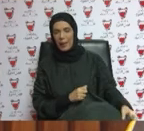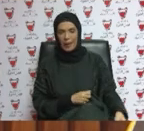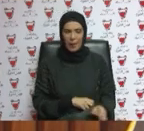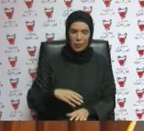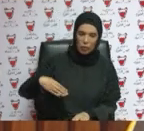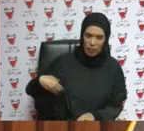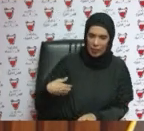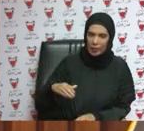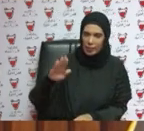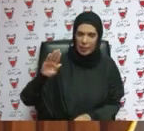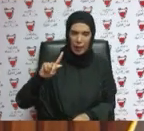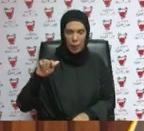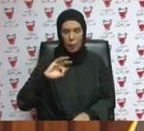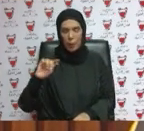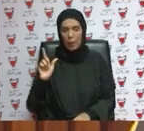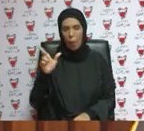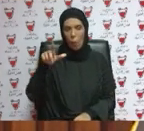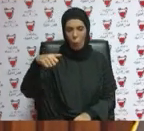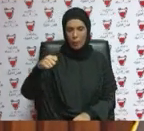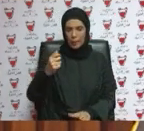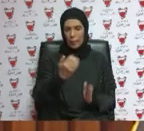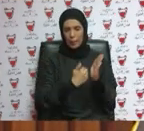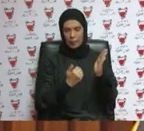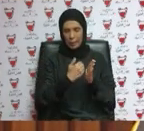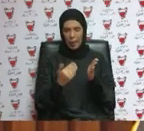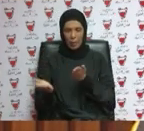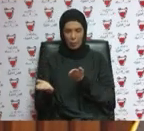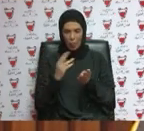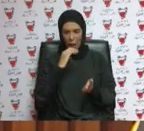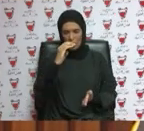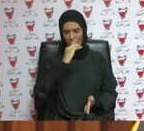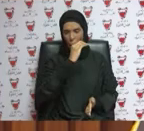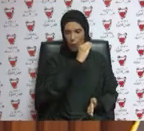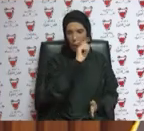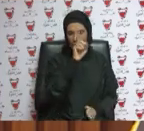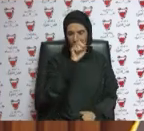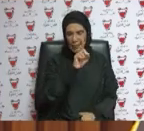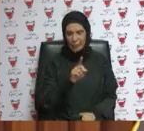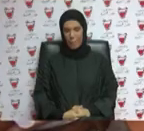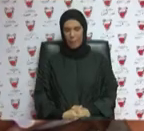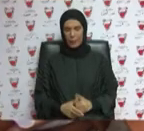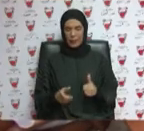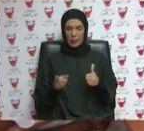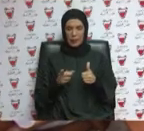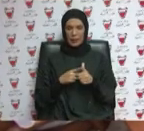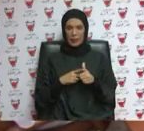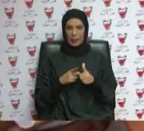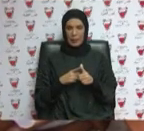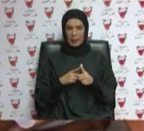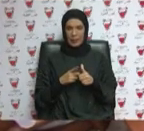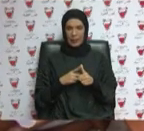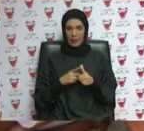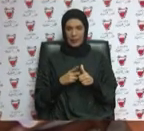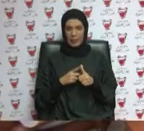الشيخ سلمان بن خليفة وزير المالية والاقتصاد الوطني، تفضل. شكرا معالي الرئيس. السلام عليكم ورحمة